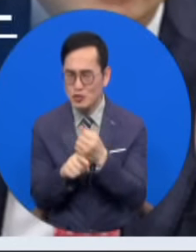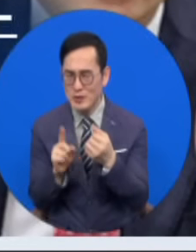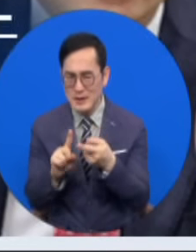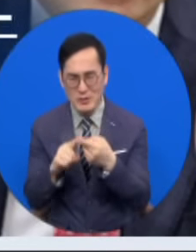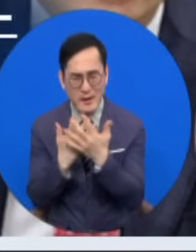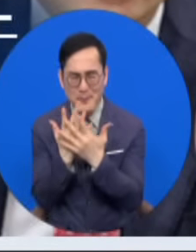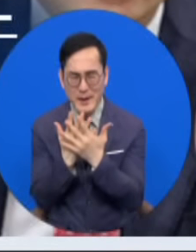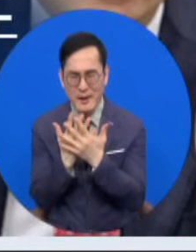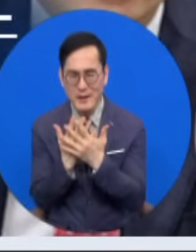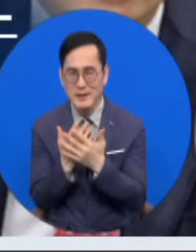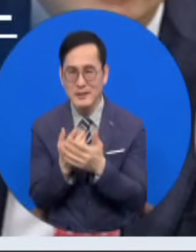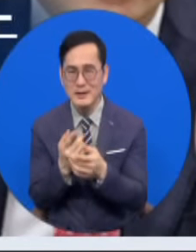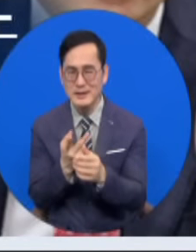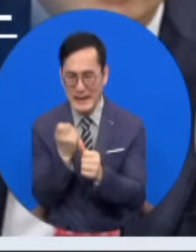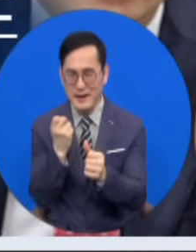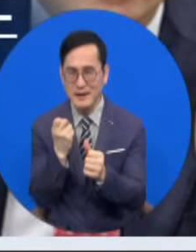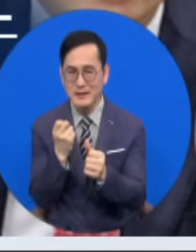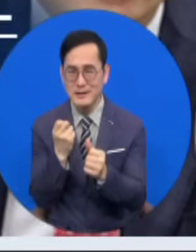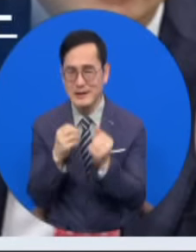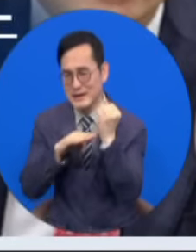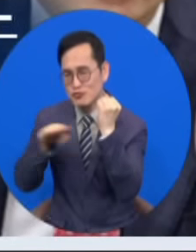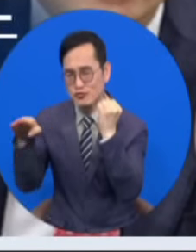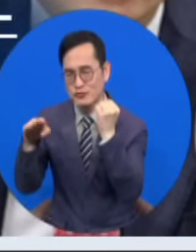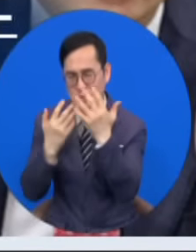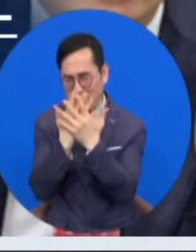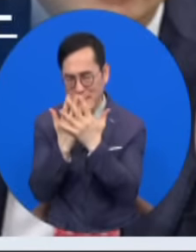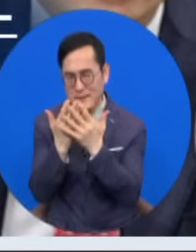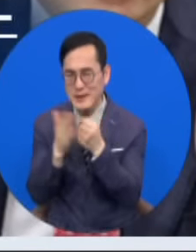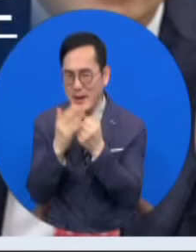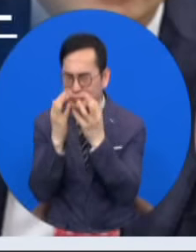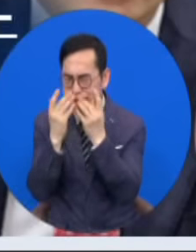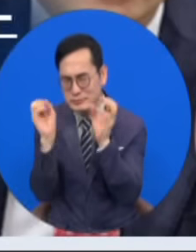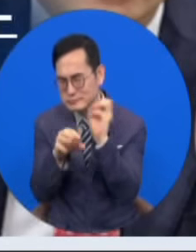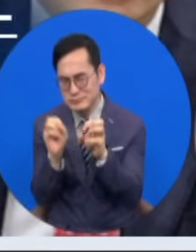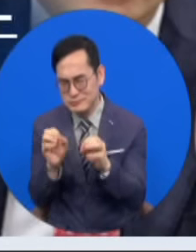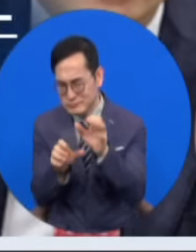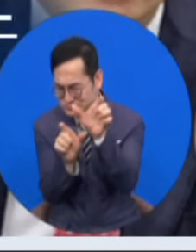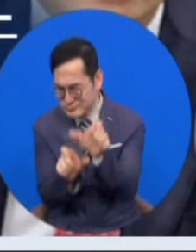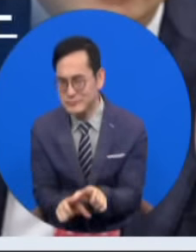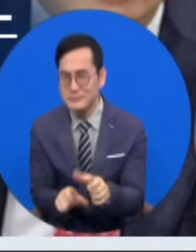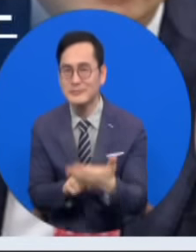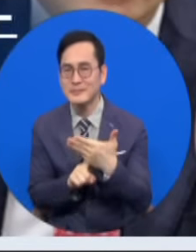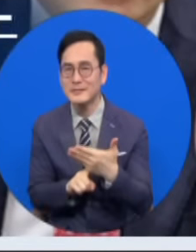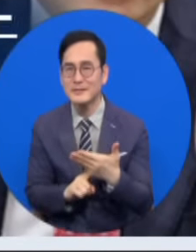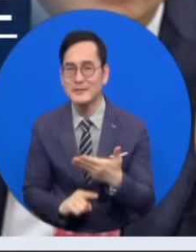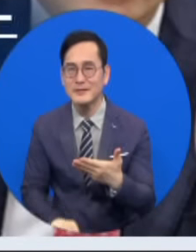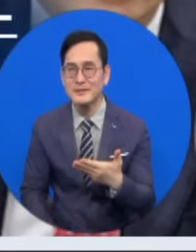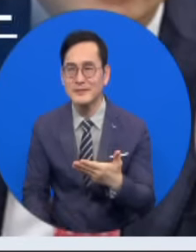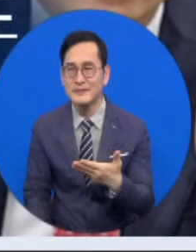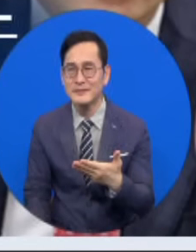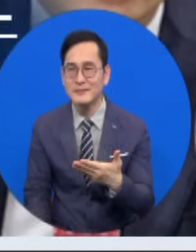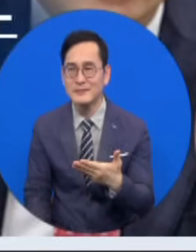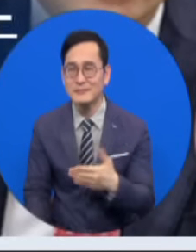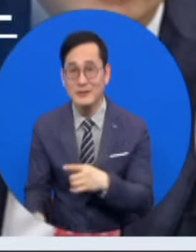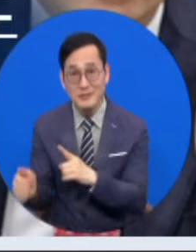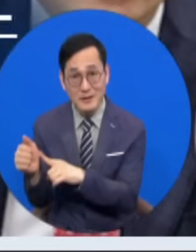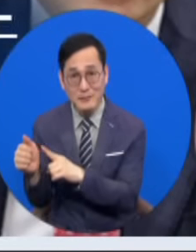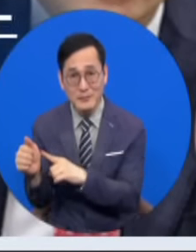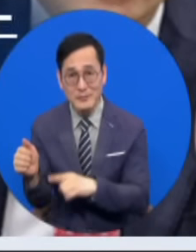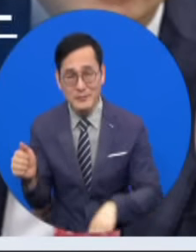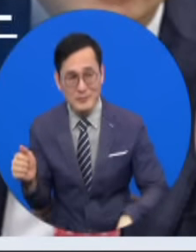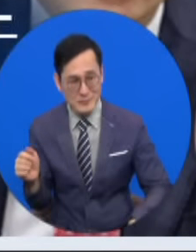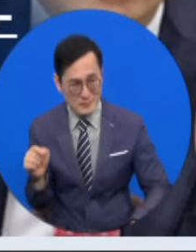정비가 잘 안 돼 있기 때문에 그냥 그 사람과 관련된 모든 것을 다 넣 긴 하는데 지금 방금 말씀하신 것처럼 그리고 박상현 검사가 얘기하는 것처럼 전 모르겠습니다